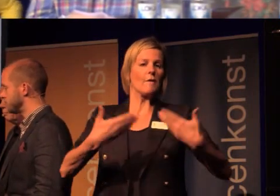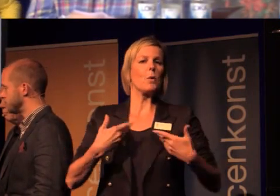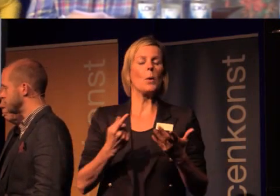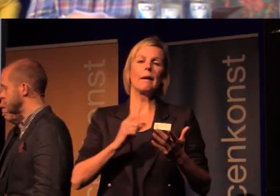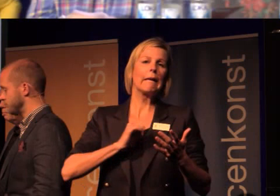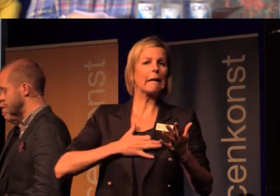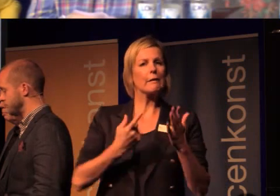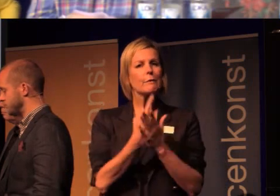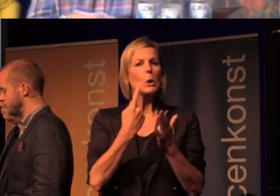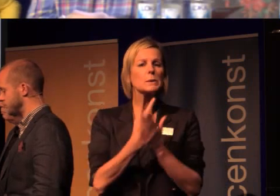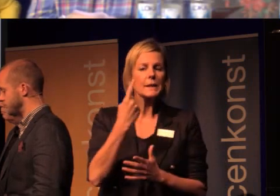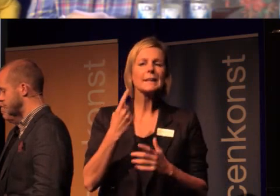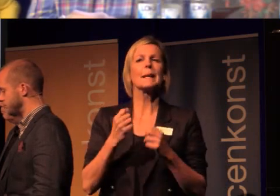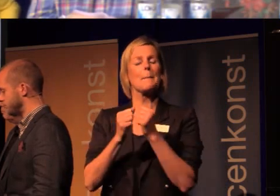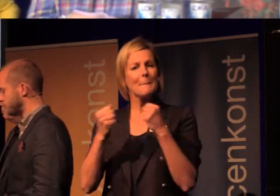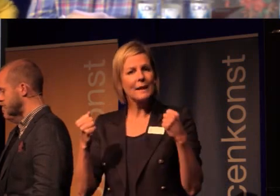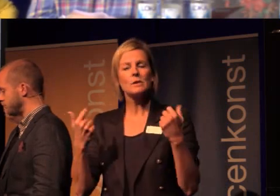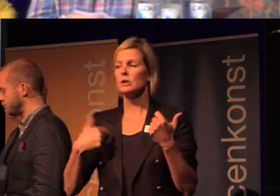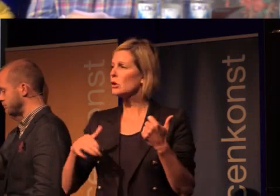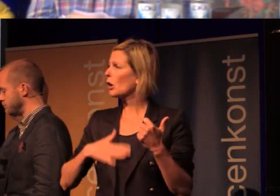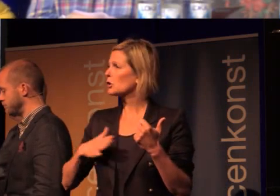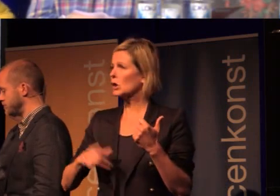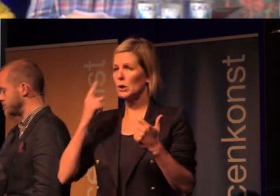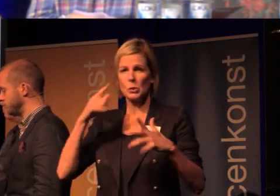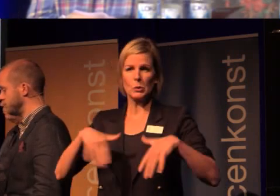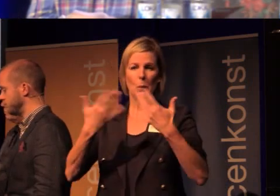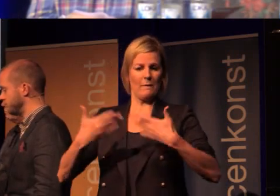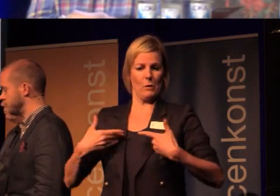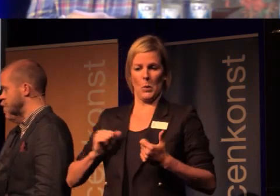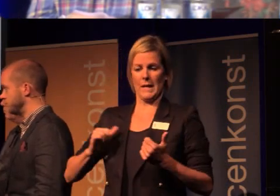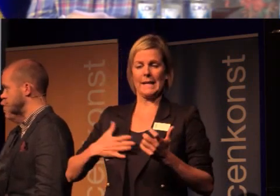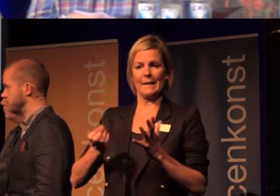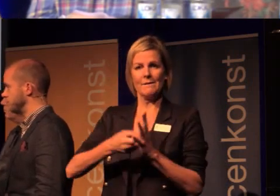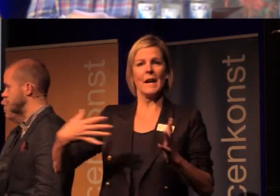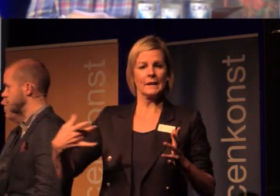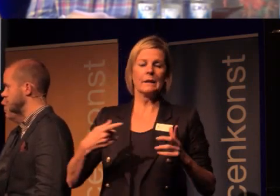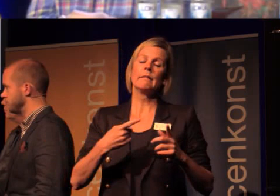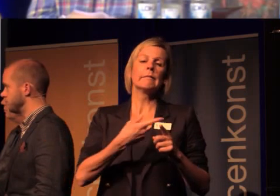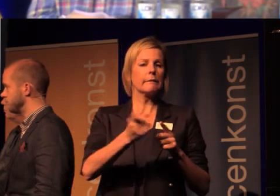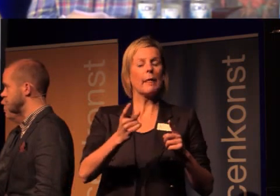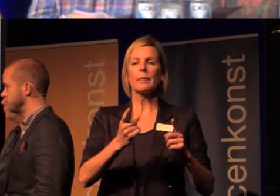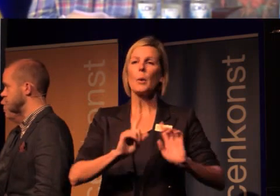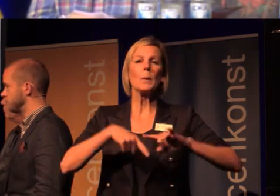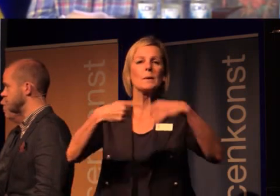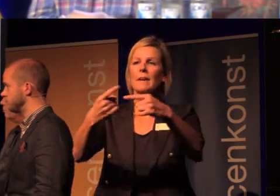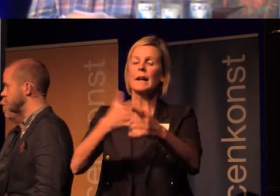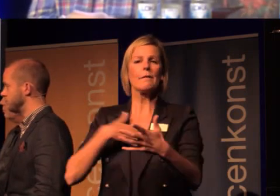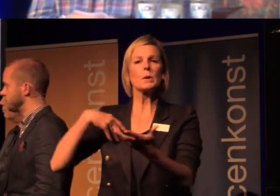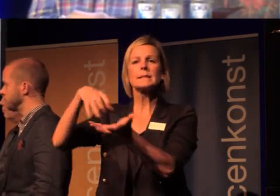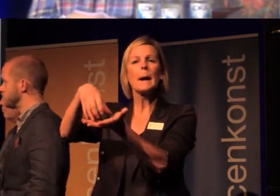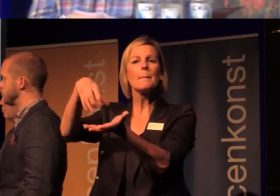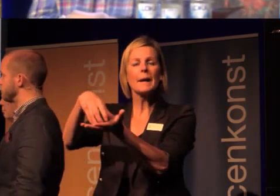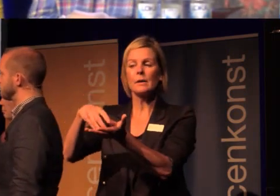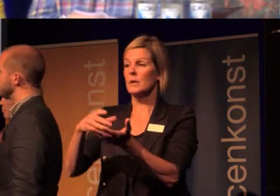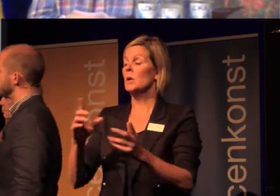Men jag tycker att alltså det som gör att kulturen har ett egenvärde är att just bär och utvecklar civilisationen. Och utöver att då förstå sin samtid,